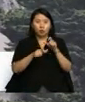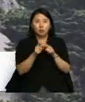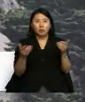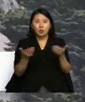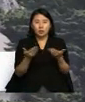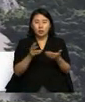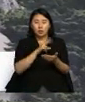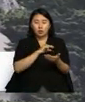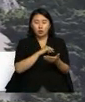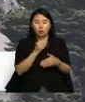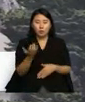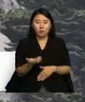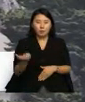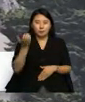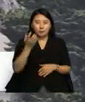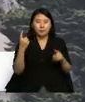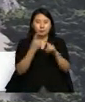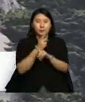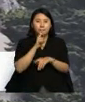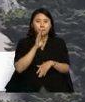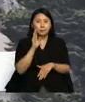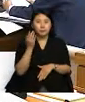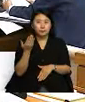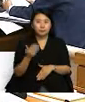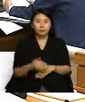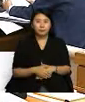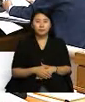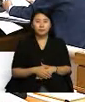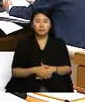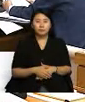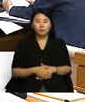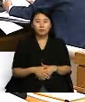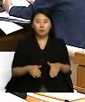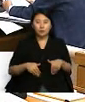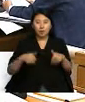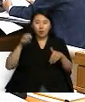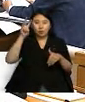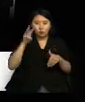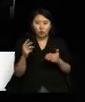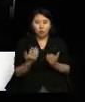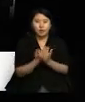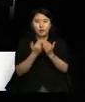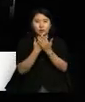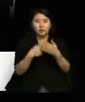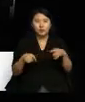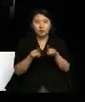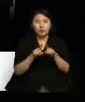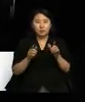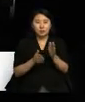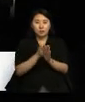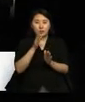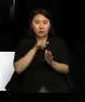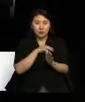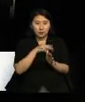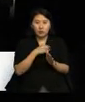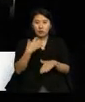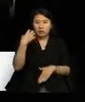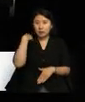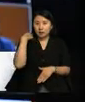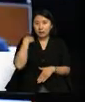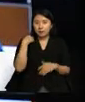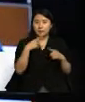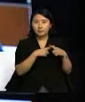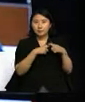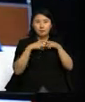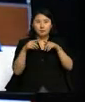의회로 거듭나야 된다고 생각하고 있습니다. 양주시의 발전과 함께 시의원의 책임과